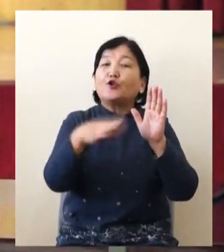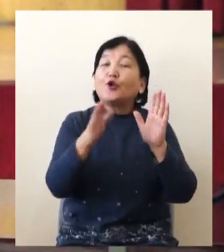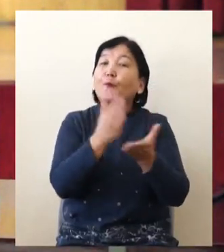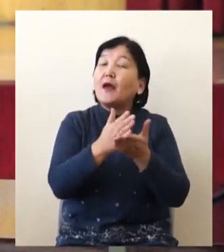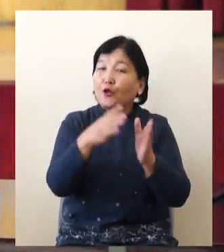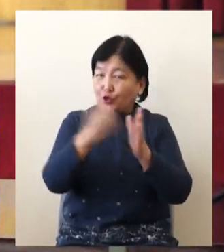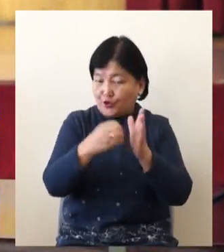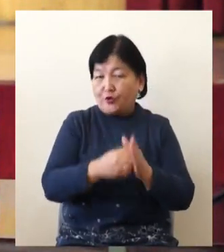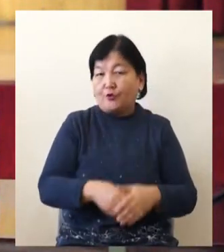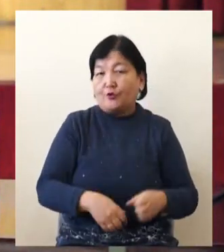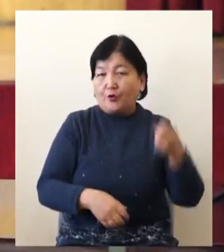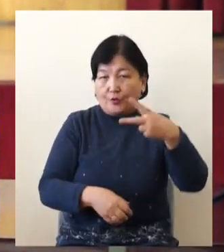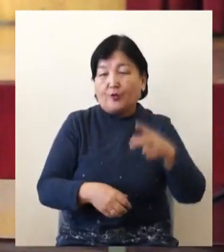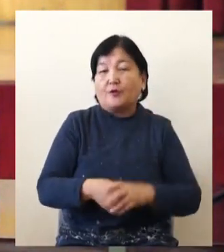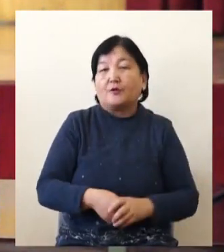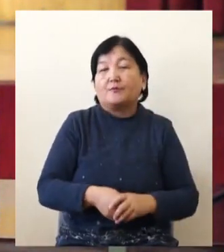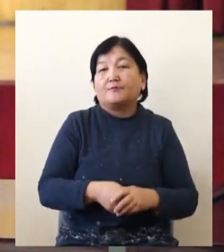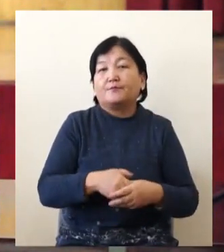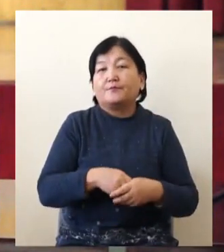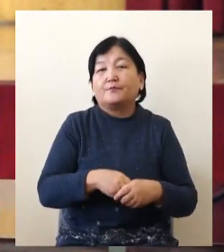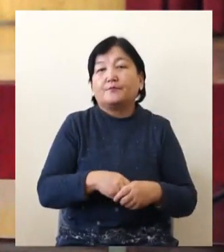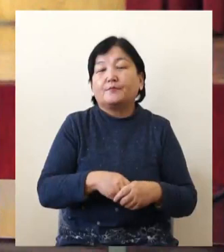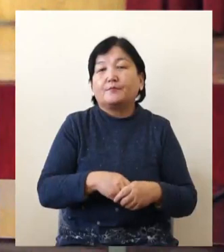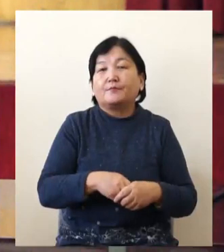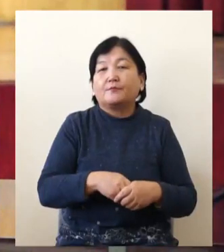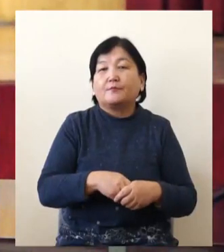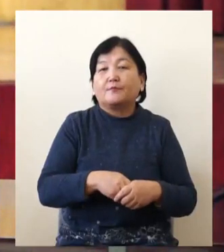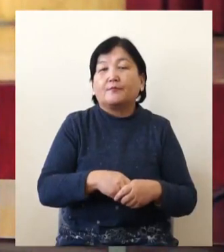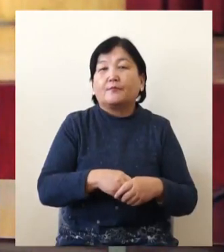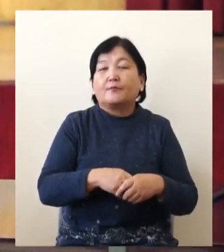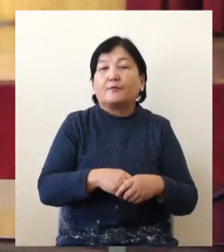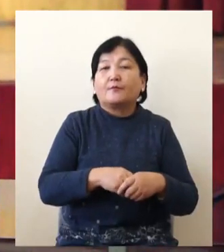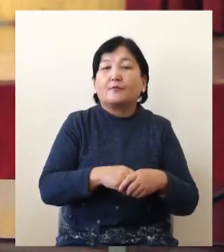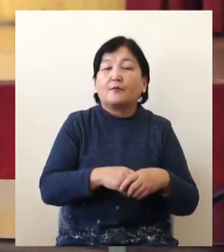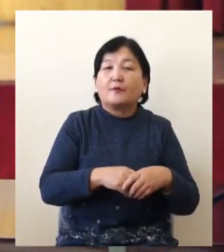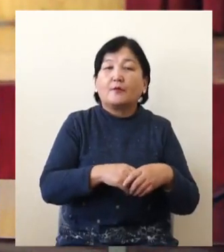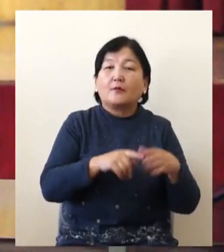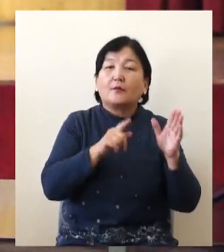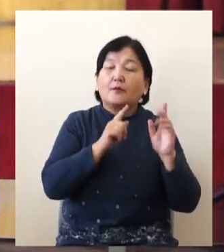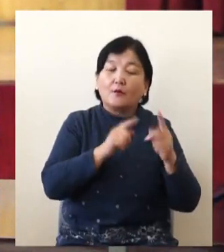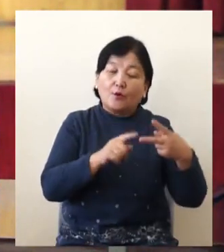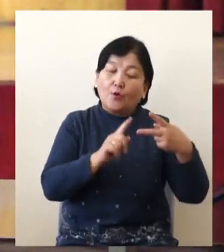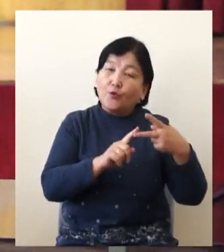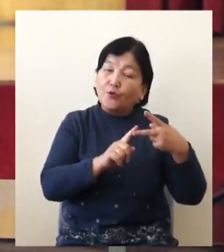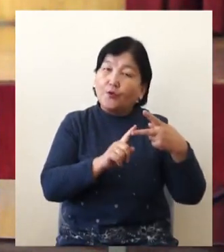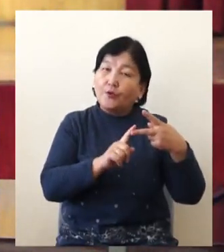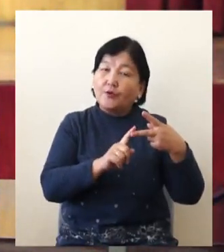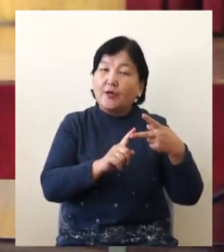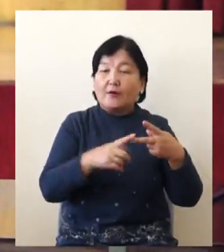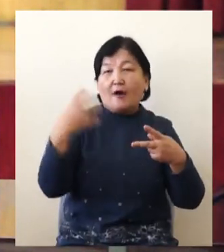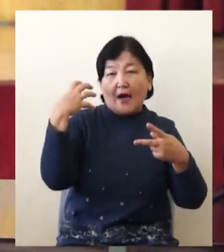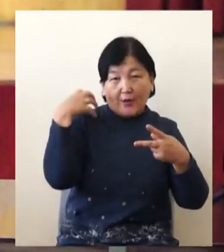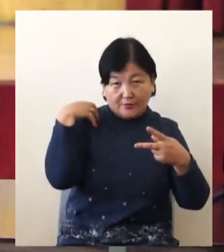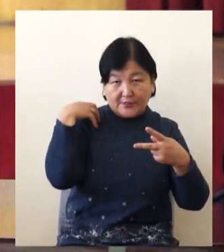англиар transparent гэдэг. Хоёрдугаар A буюу accountability гэдэг. Энэ игэх хариуцлага